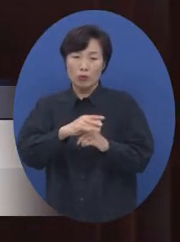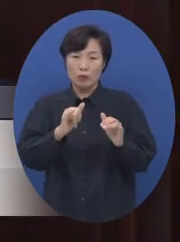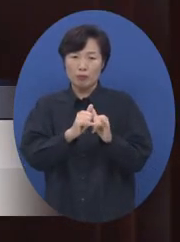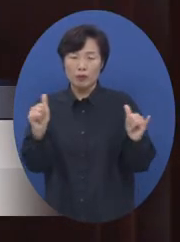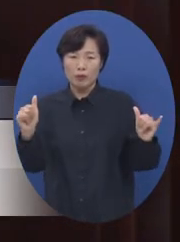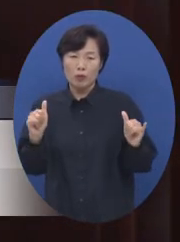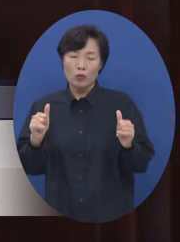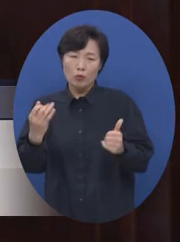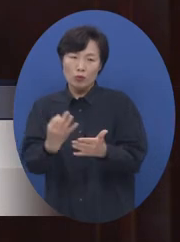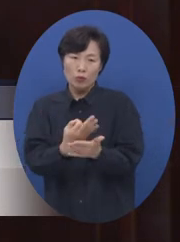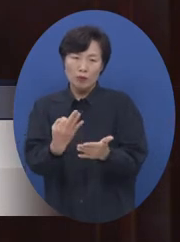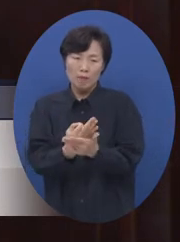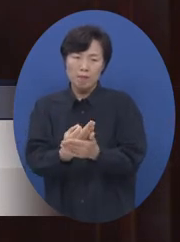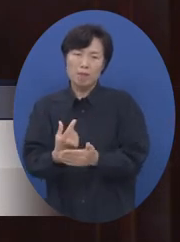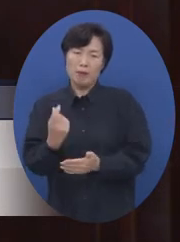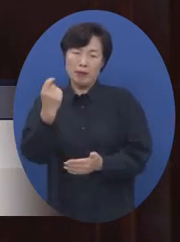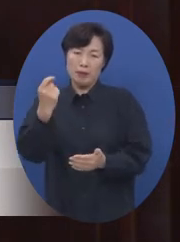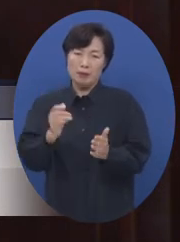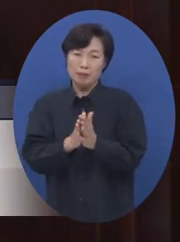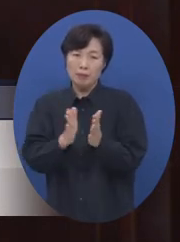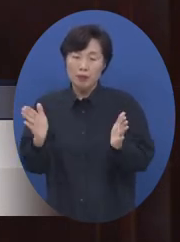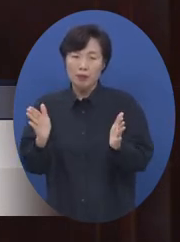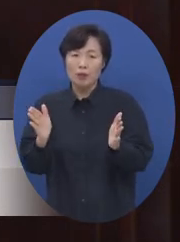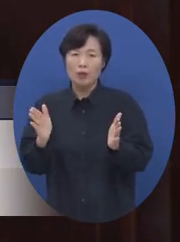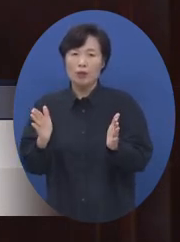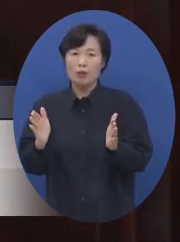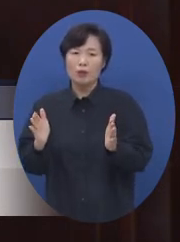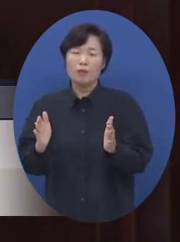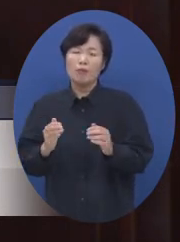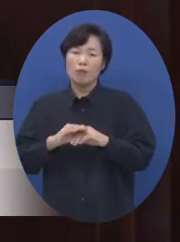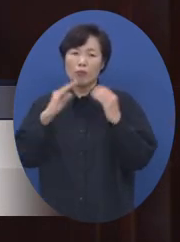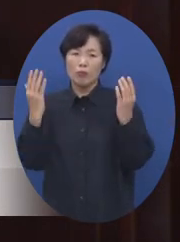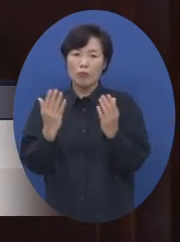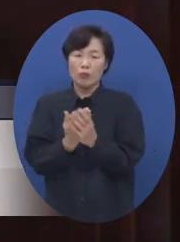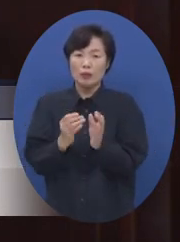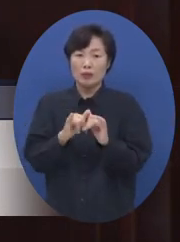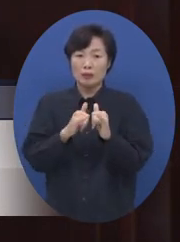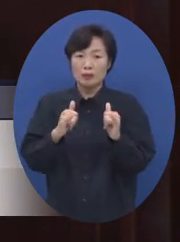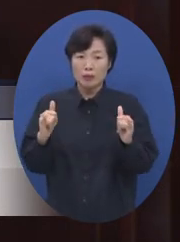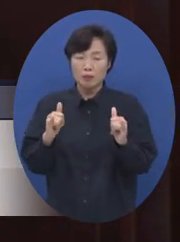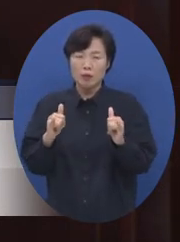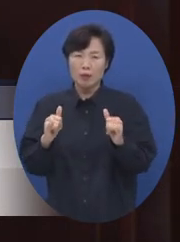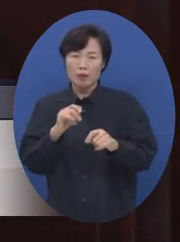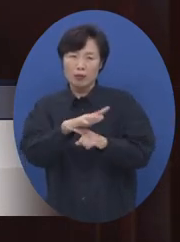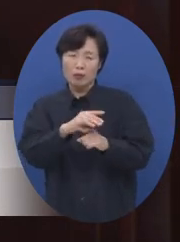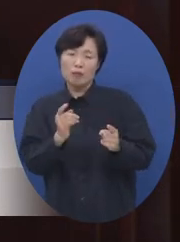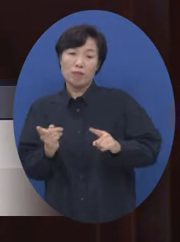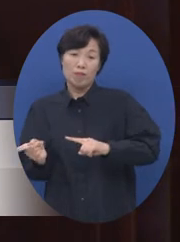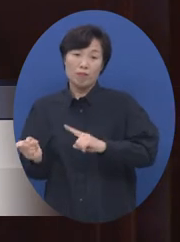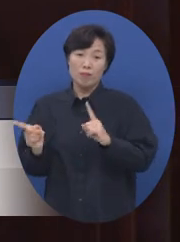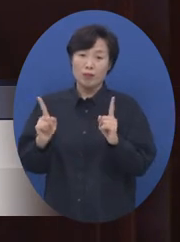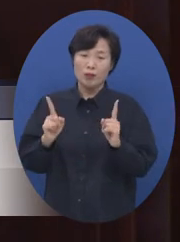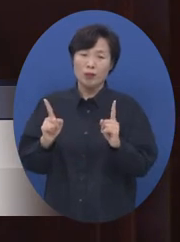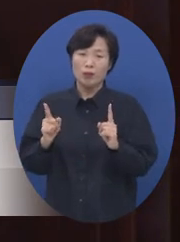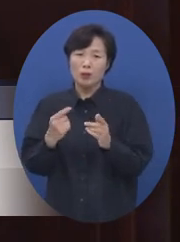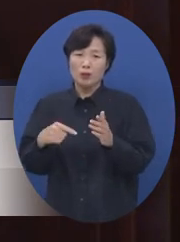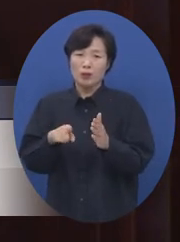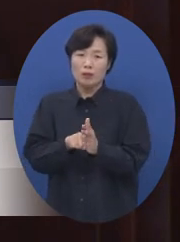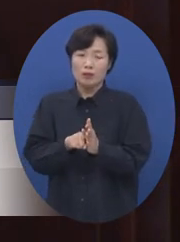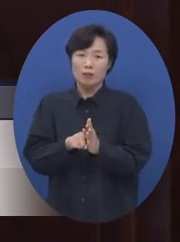기본소득을 조속히 도입하여 경기도의 농업인들은 물론 농업과 농촌 경제를 살려야 할